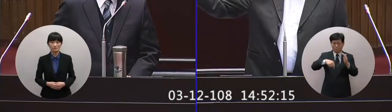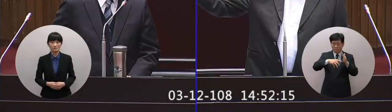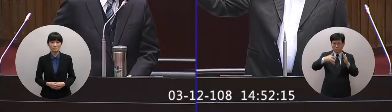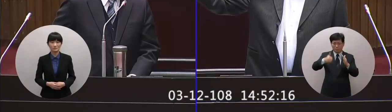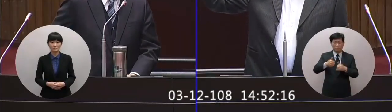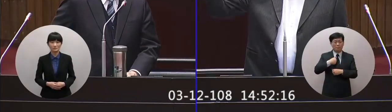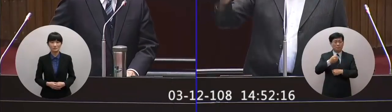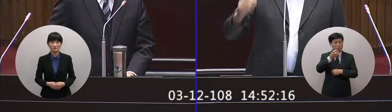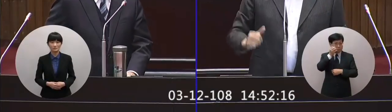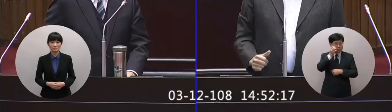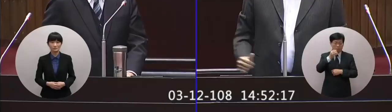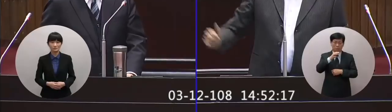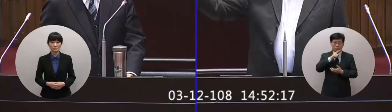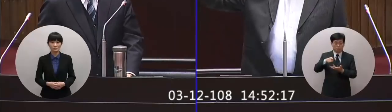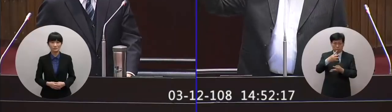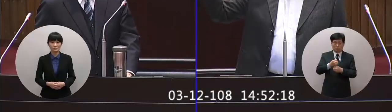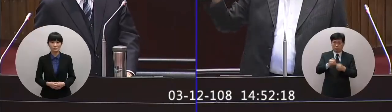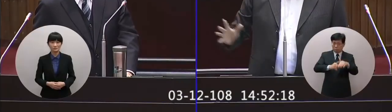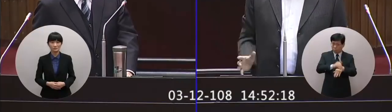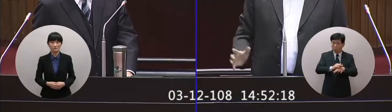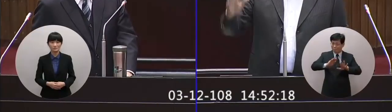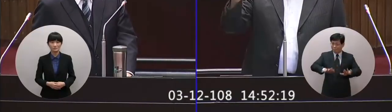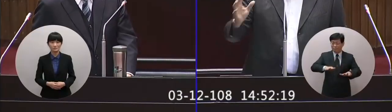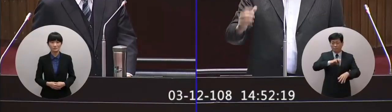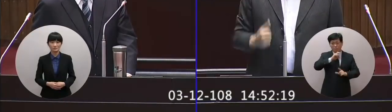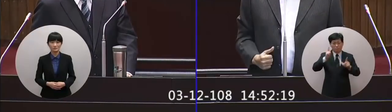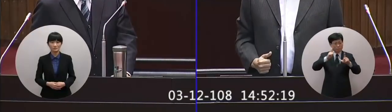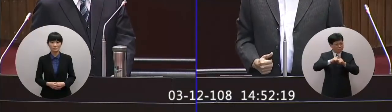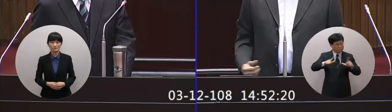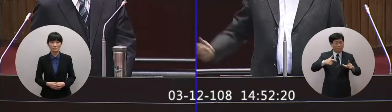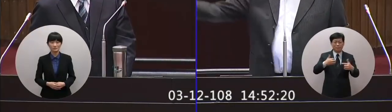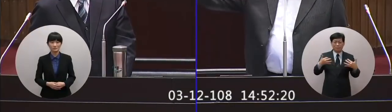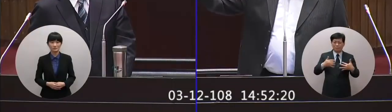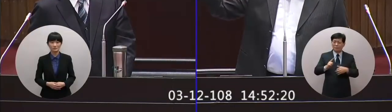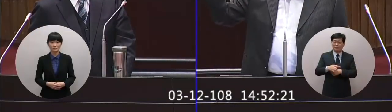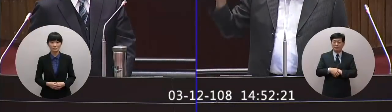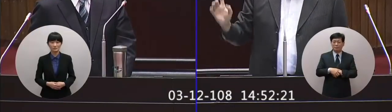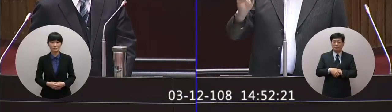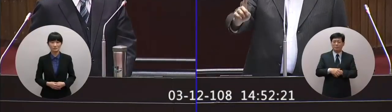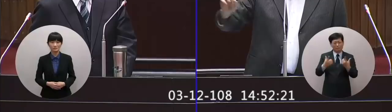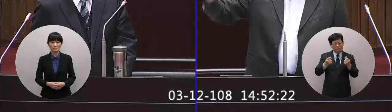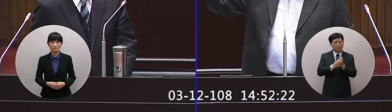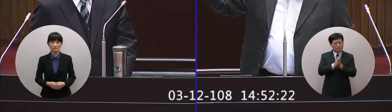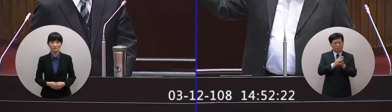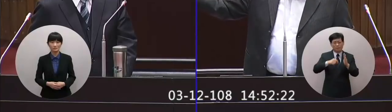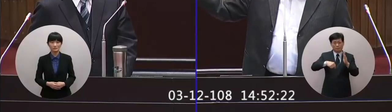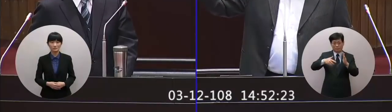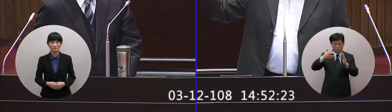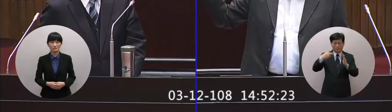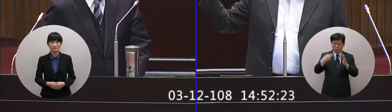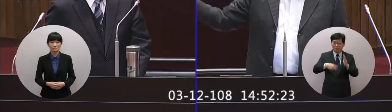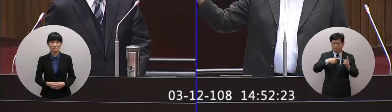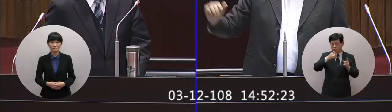看一下灯会成功，但是现在屏东最大的心声是什么，我还是要请院长再